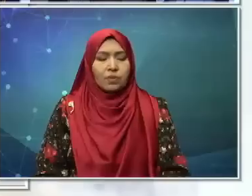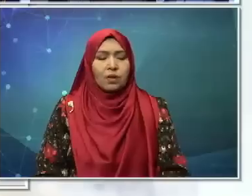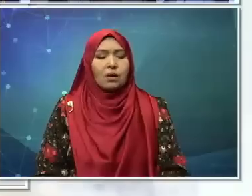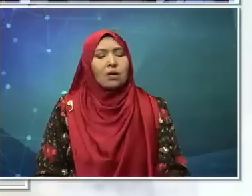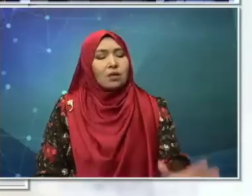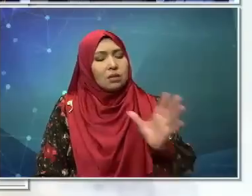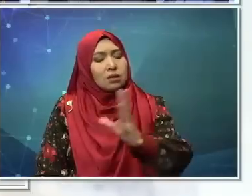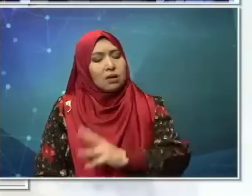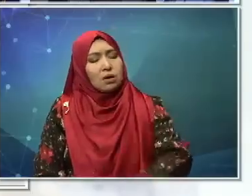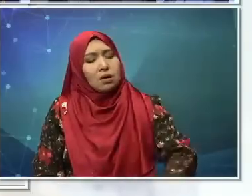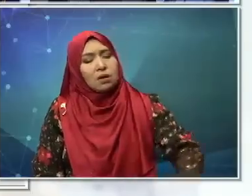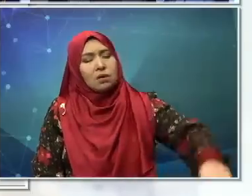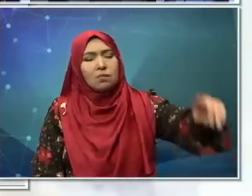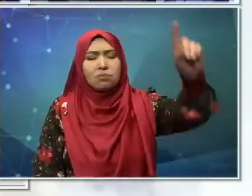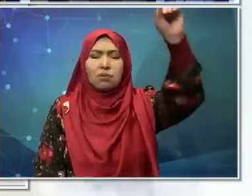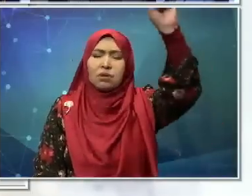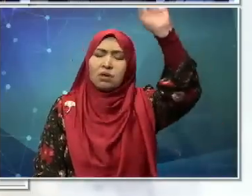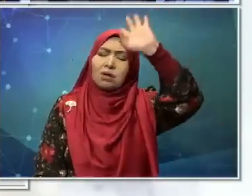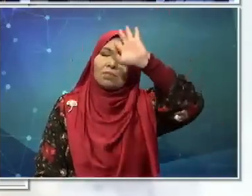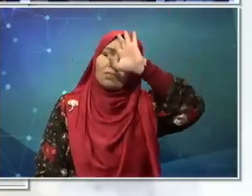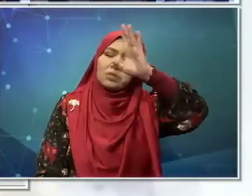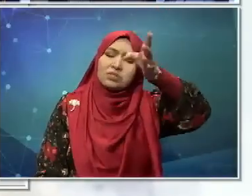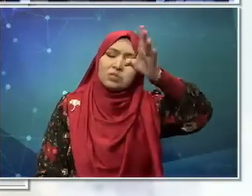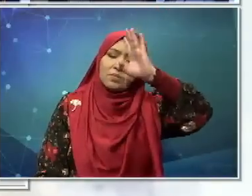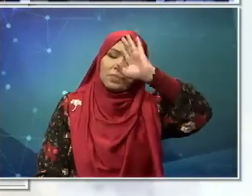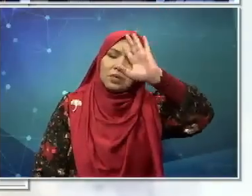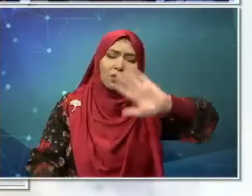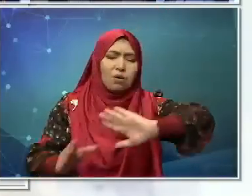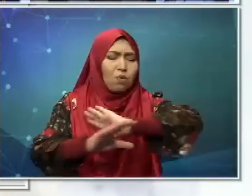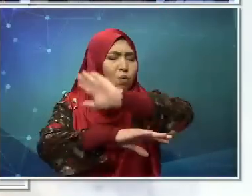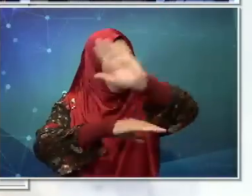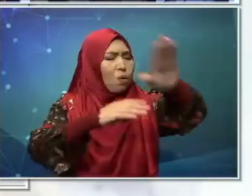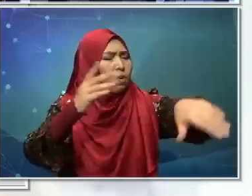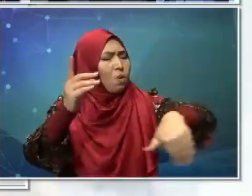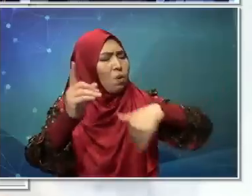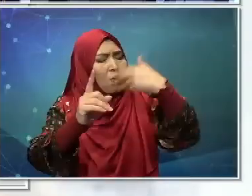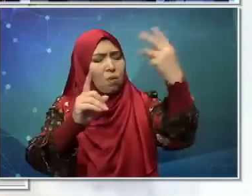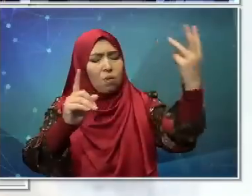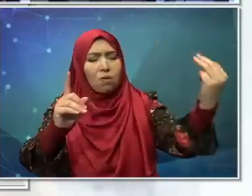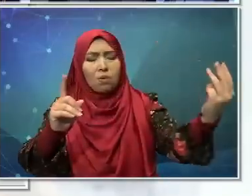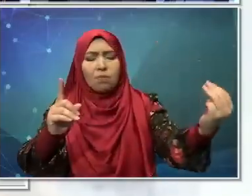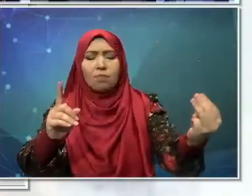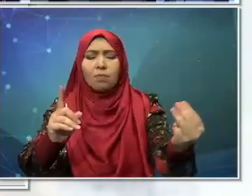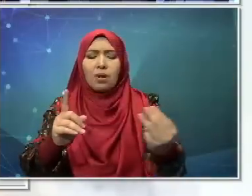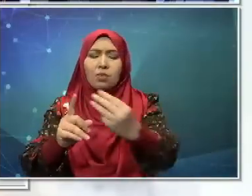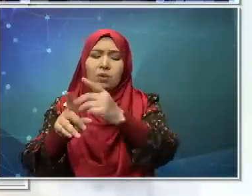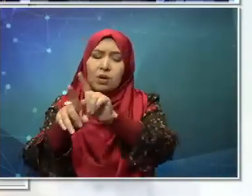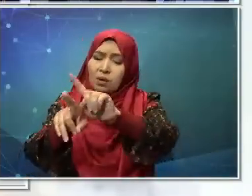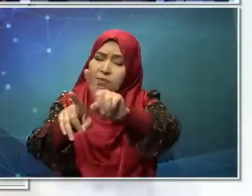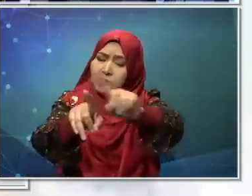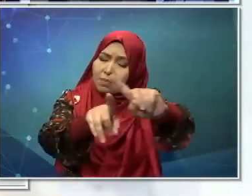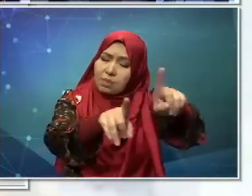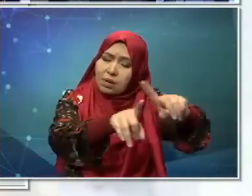Hai layla.zip khol azwaajan qullah